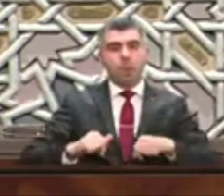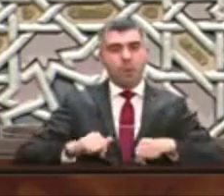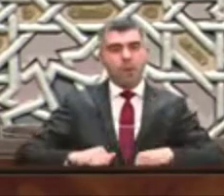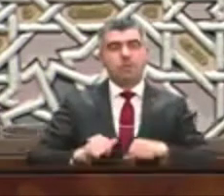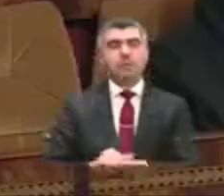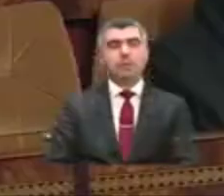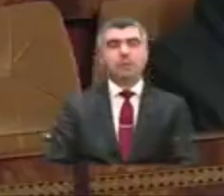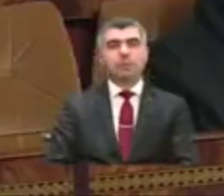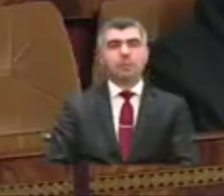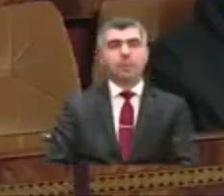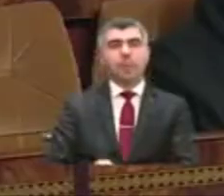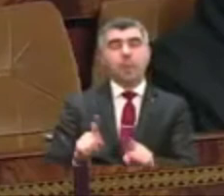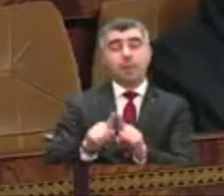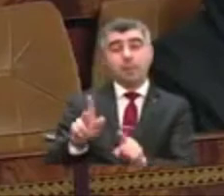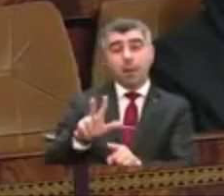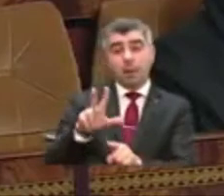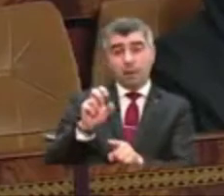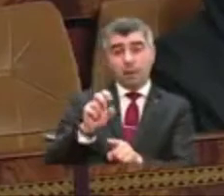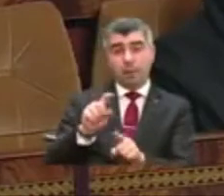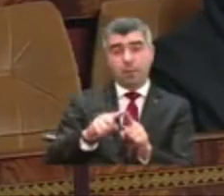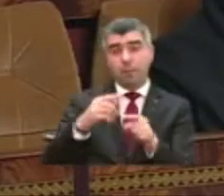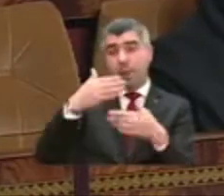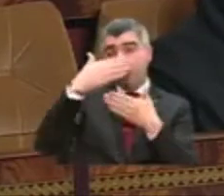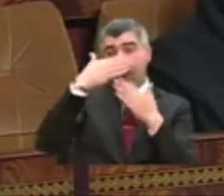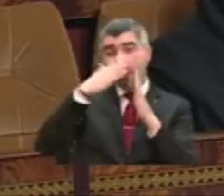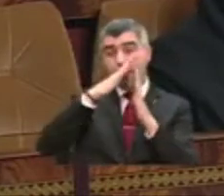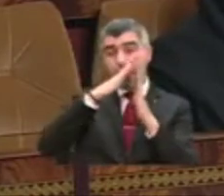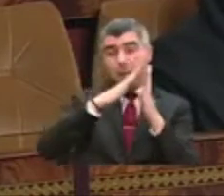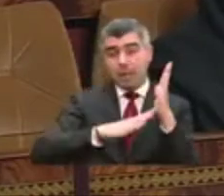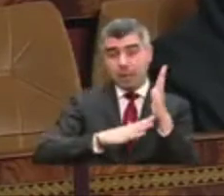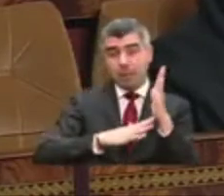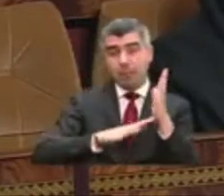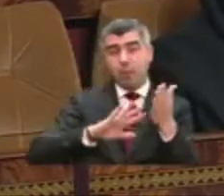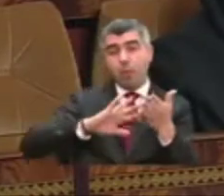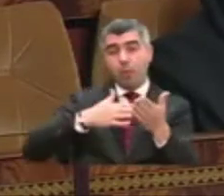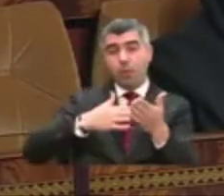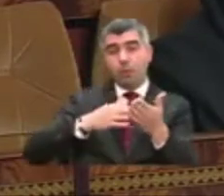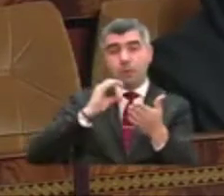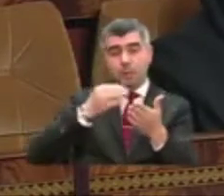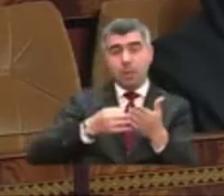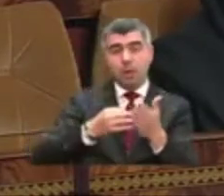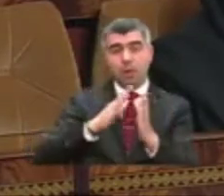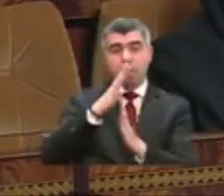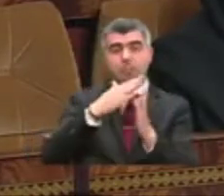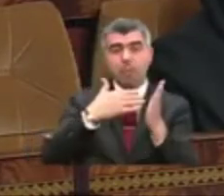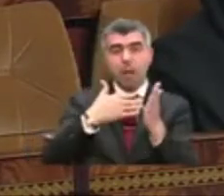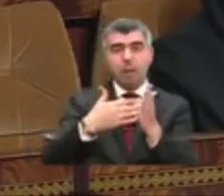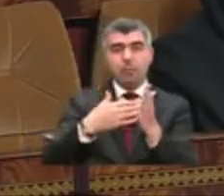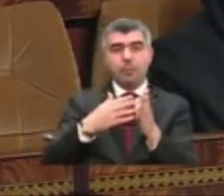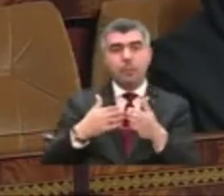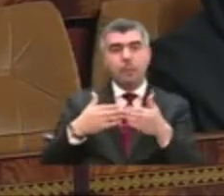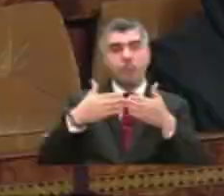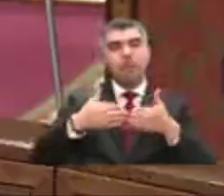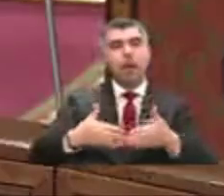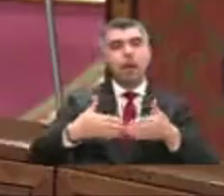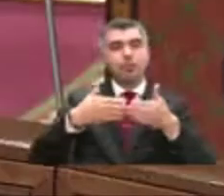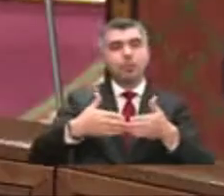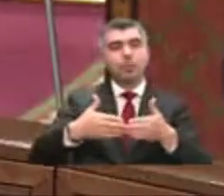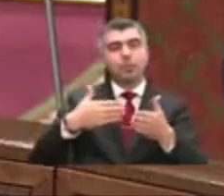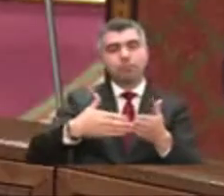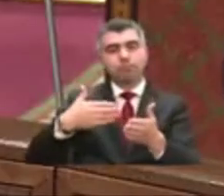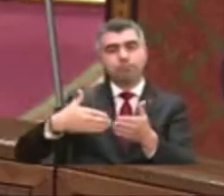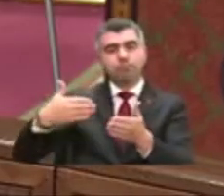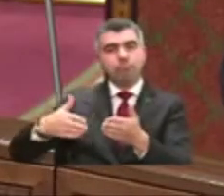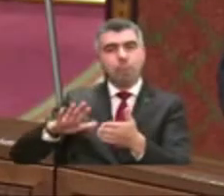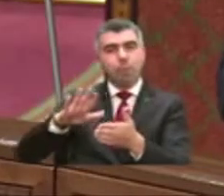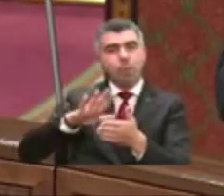المحترم، كما تعلمون على أن المغرب تبنى مخططا استراتيجيا لقطاع الموانئ فيه كل مقومات الإطار